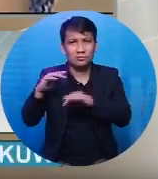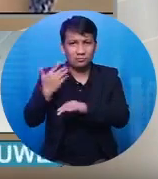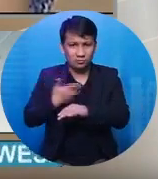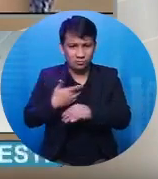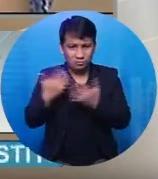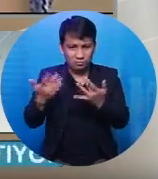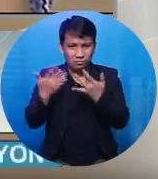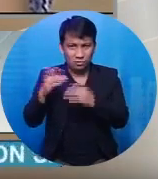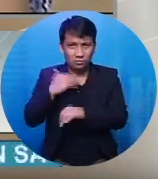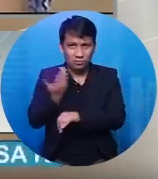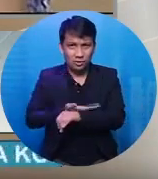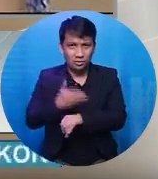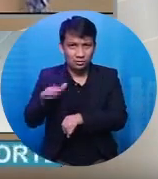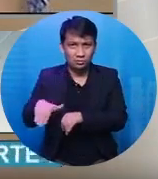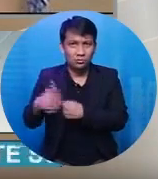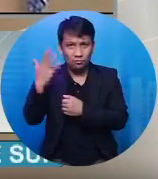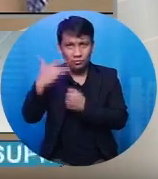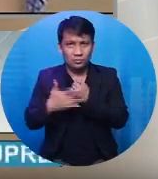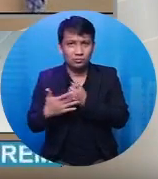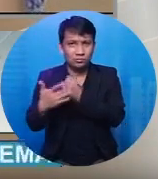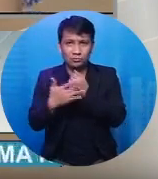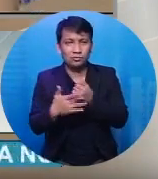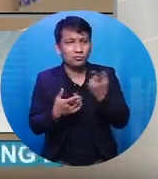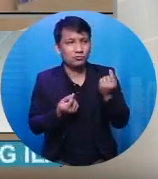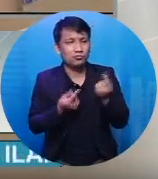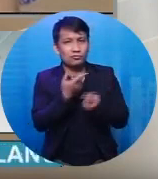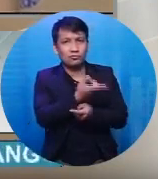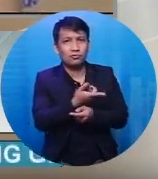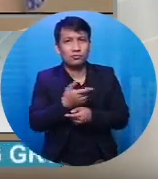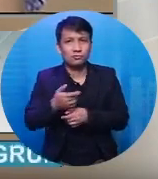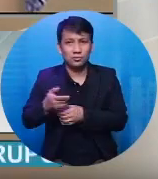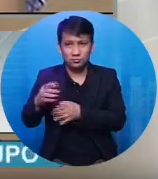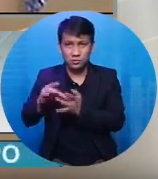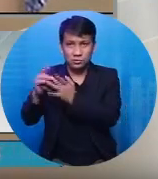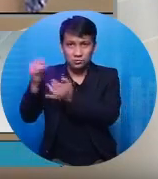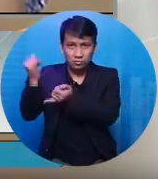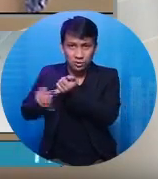ko, natutroma sa inyo na ginawa.